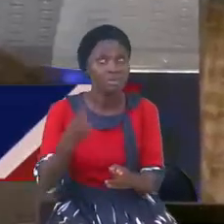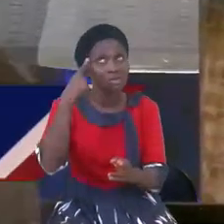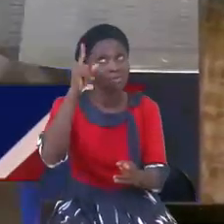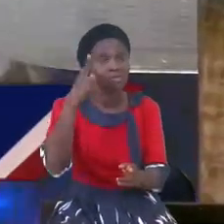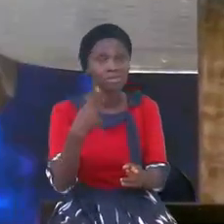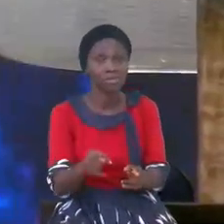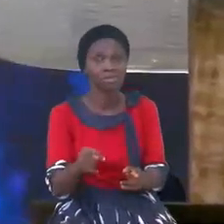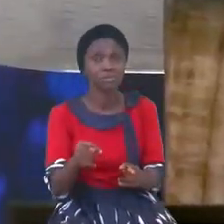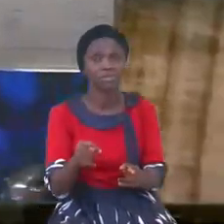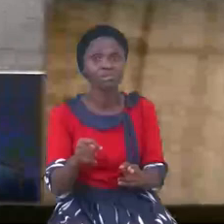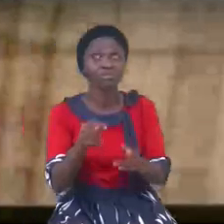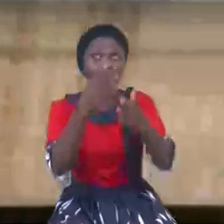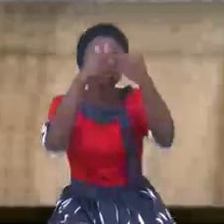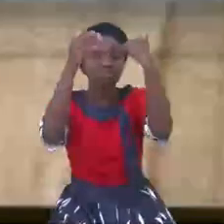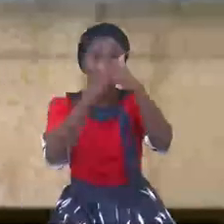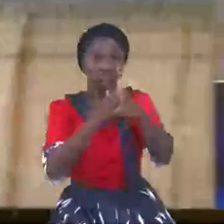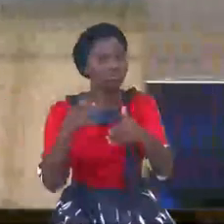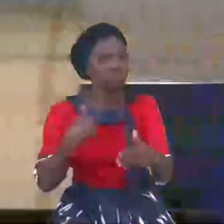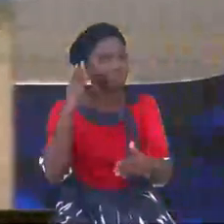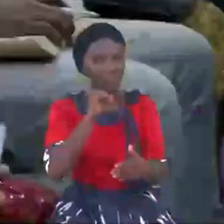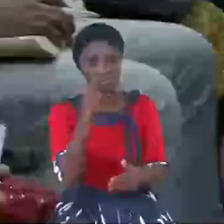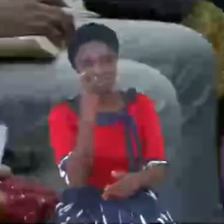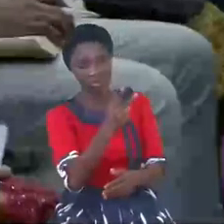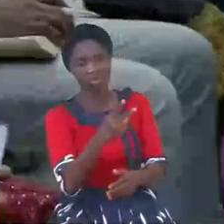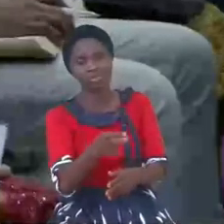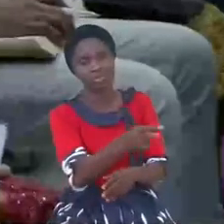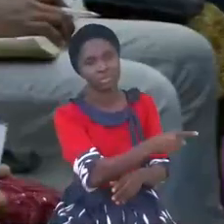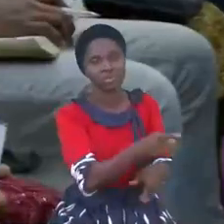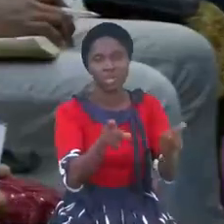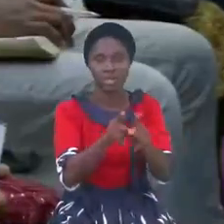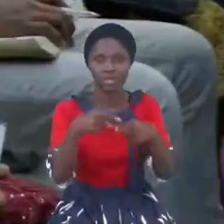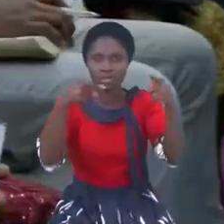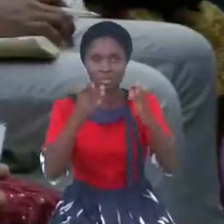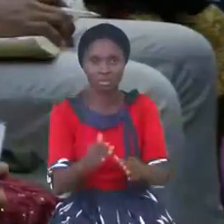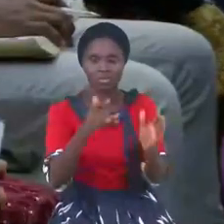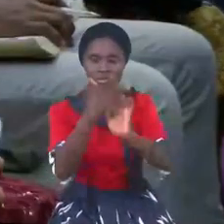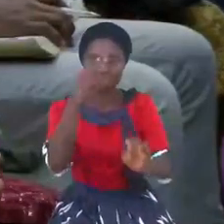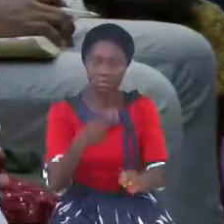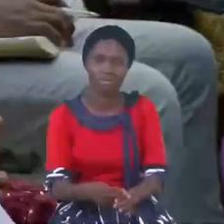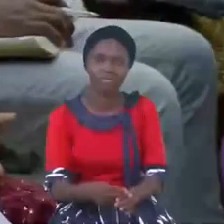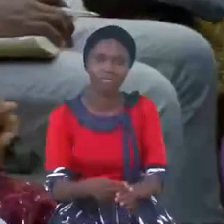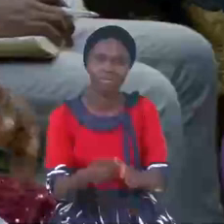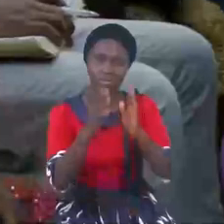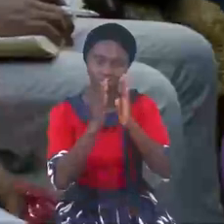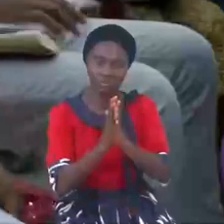pris pour ennemi au nom de Jésus-Christ. Voilà la troisième partie ici.